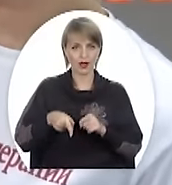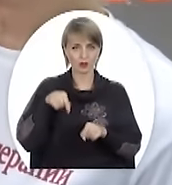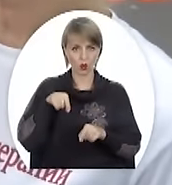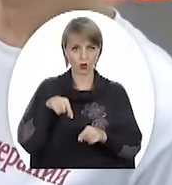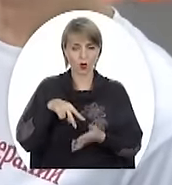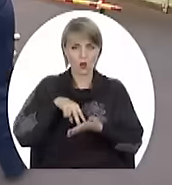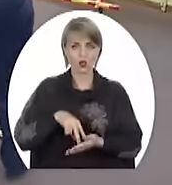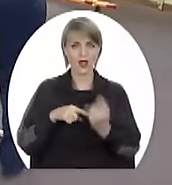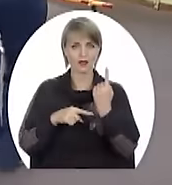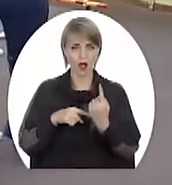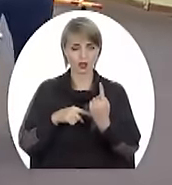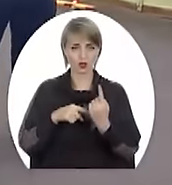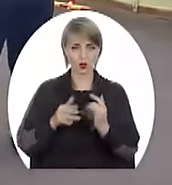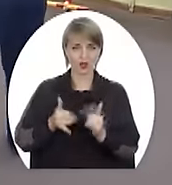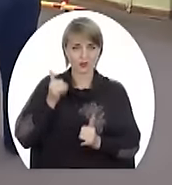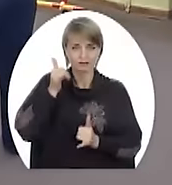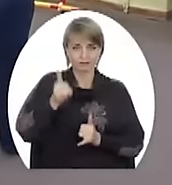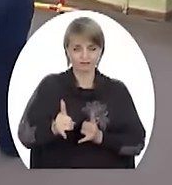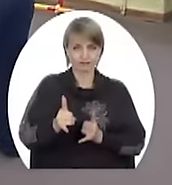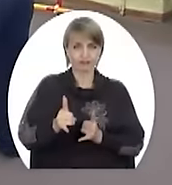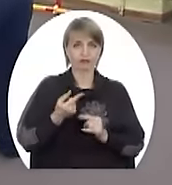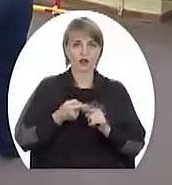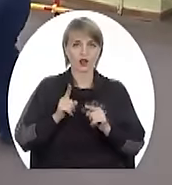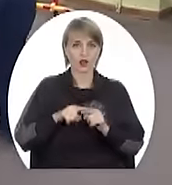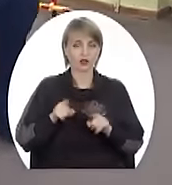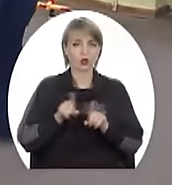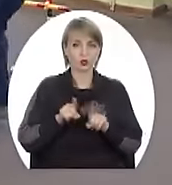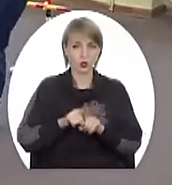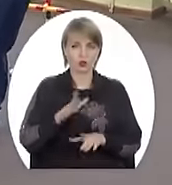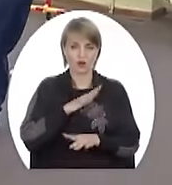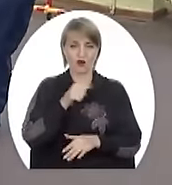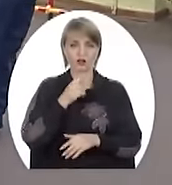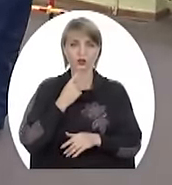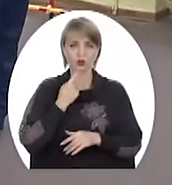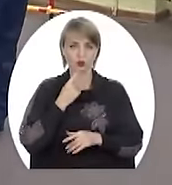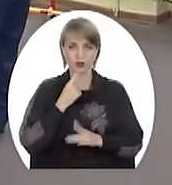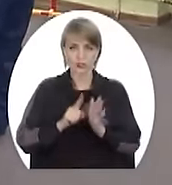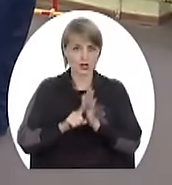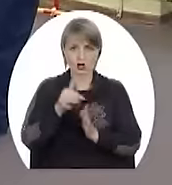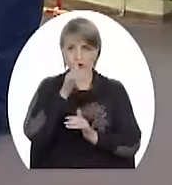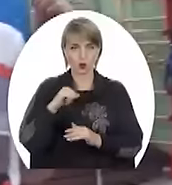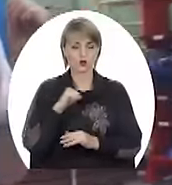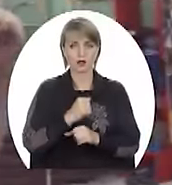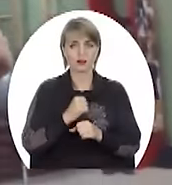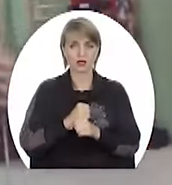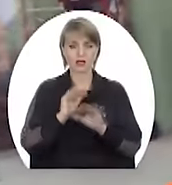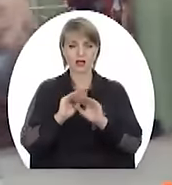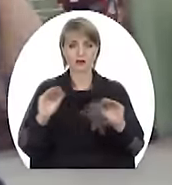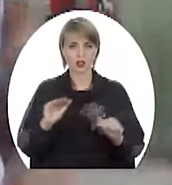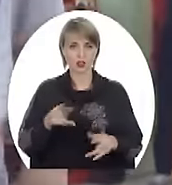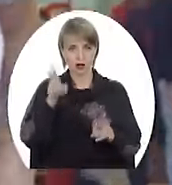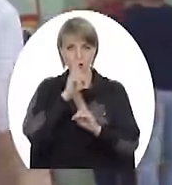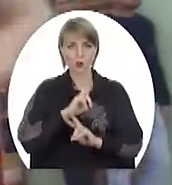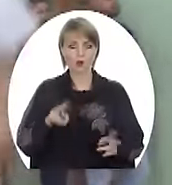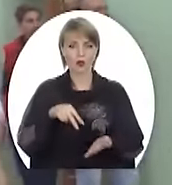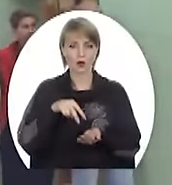на одной, перенести вторую через препятствия. Это тоже вызывает трудность. Они не могут сами это сделать изначально. Ребятишки не